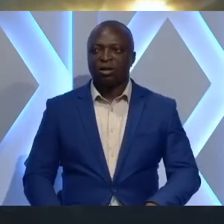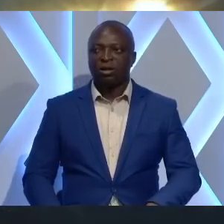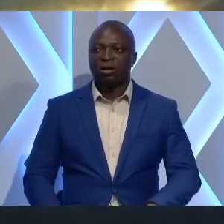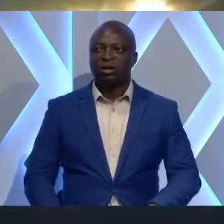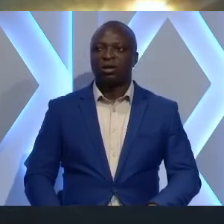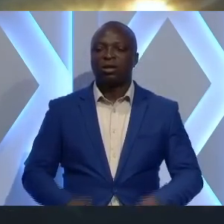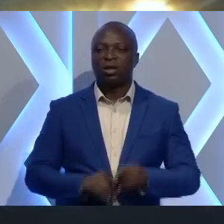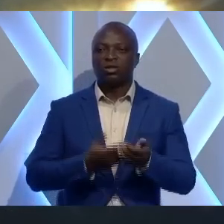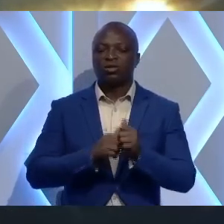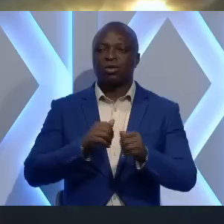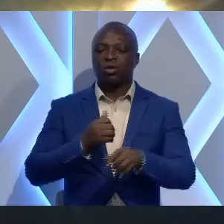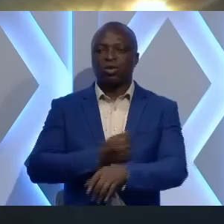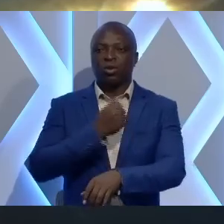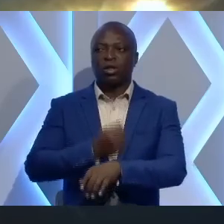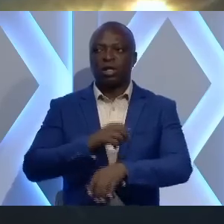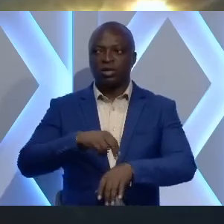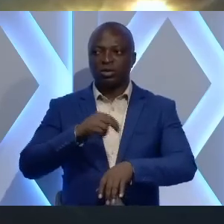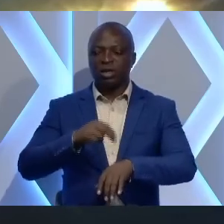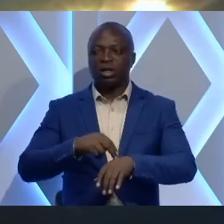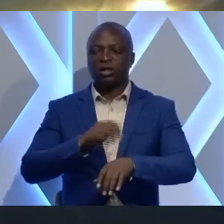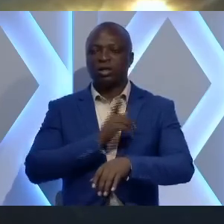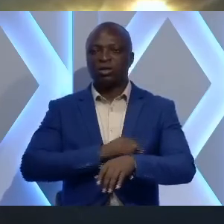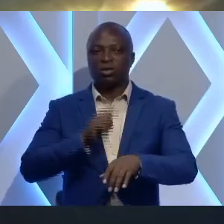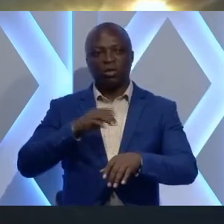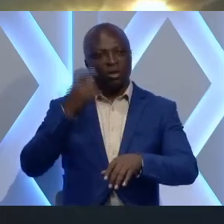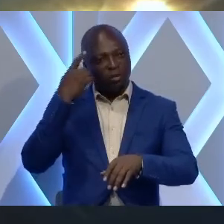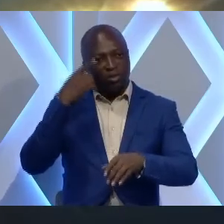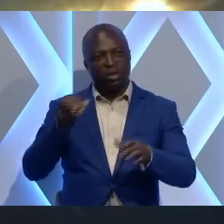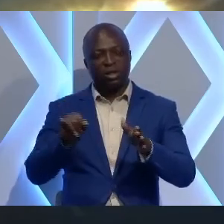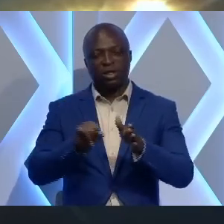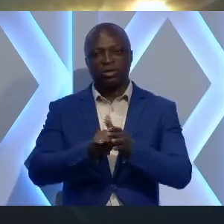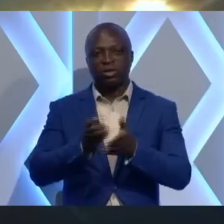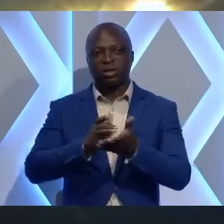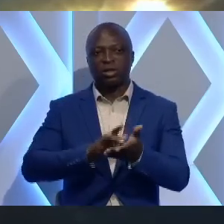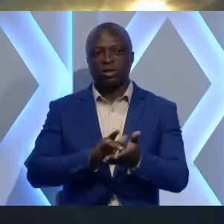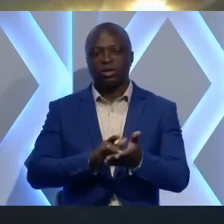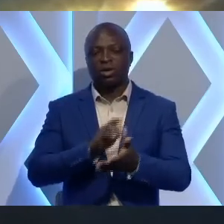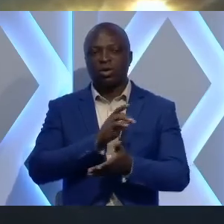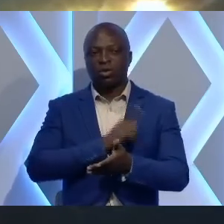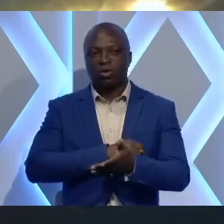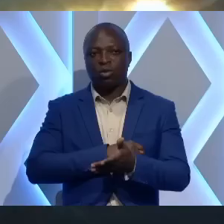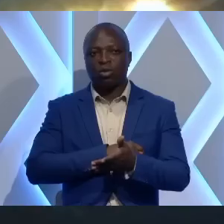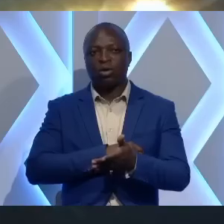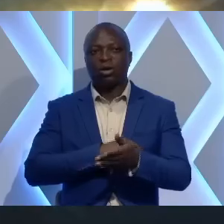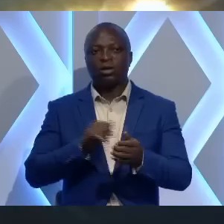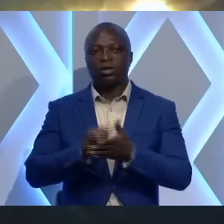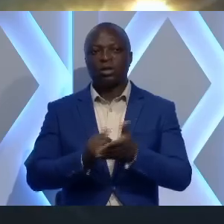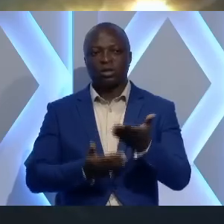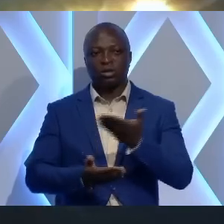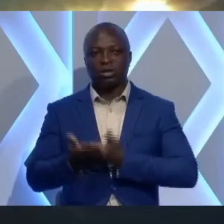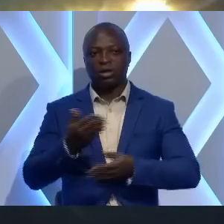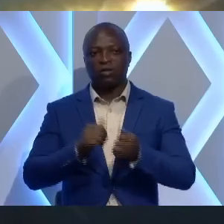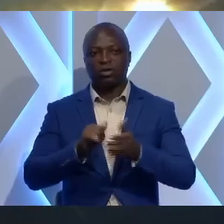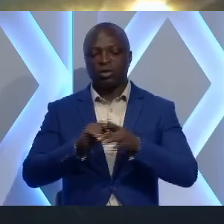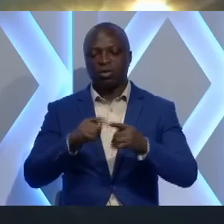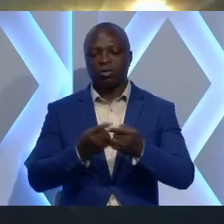À noter que l'autorité nationale pour l'interdiction des armes chimiques à Niak, Togo, est en tournée à travers le pays